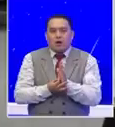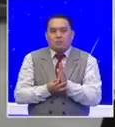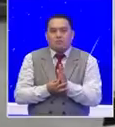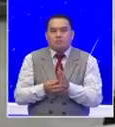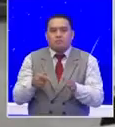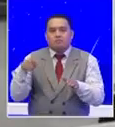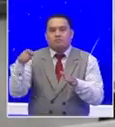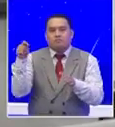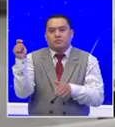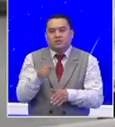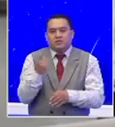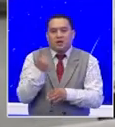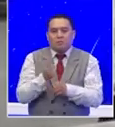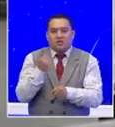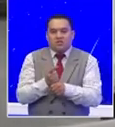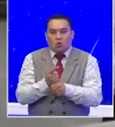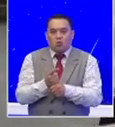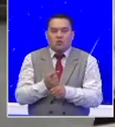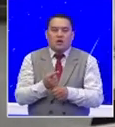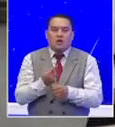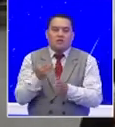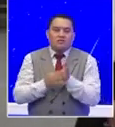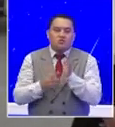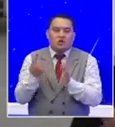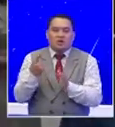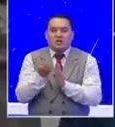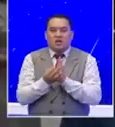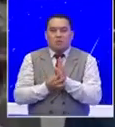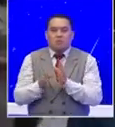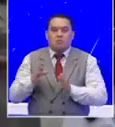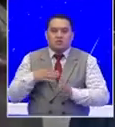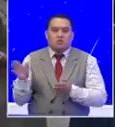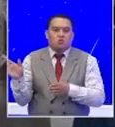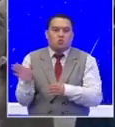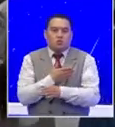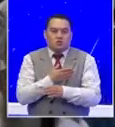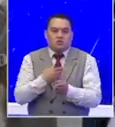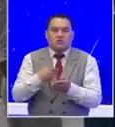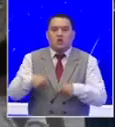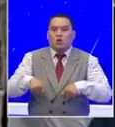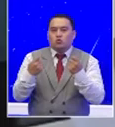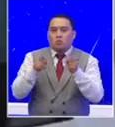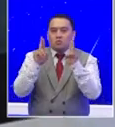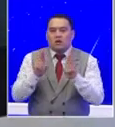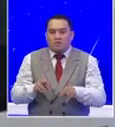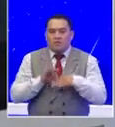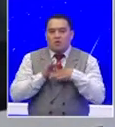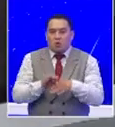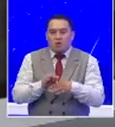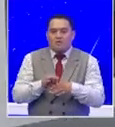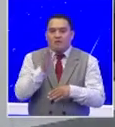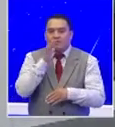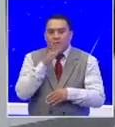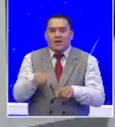попытки пронести запрещенные предметы, а 91 тестируемый был исключен за нарушение правил проведения уже во